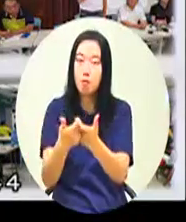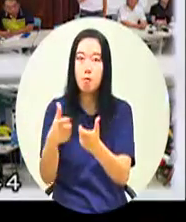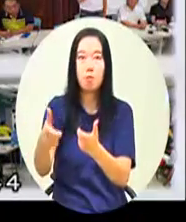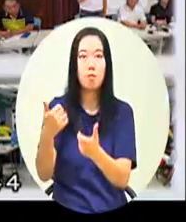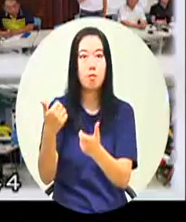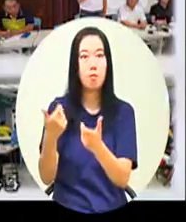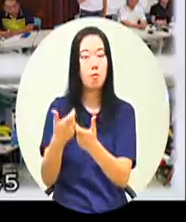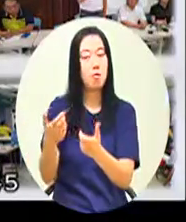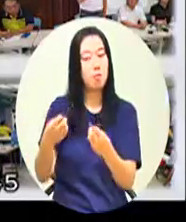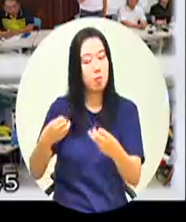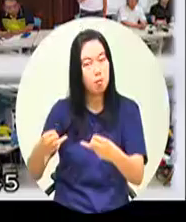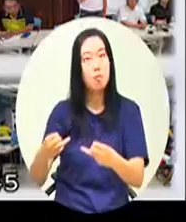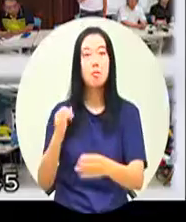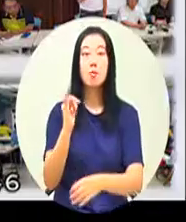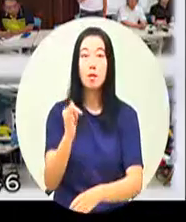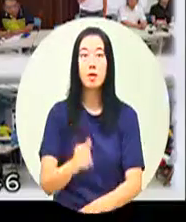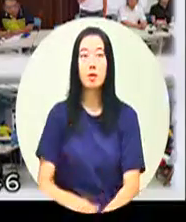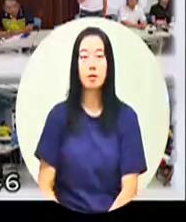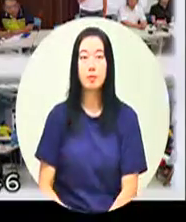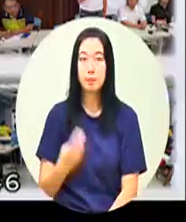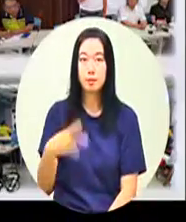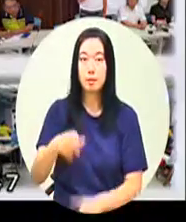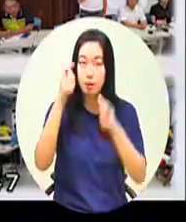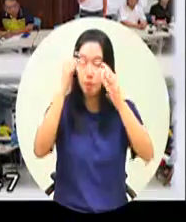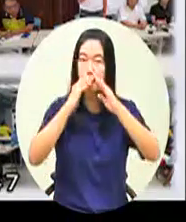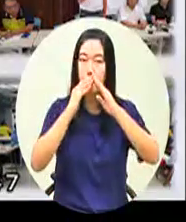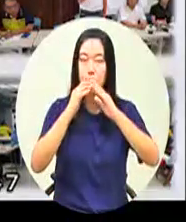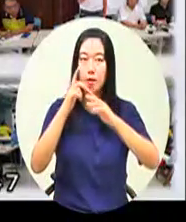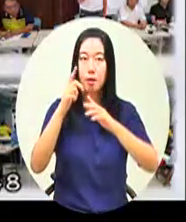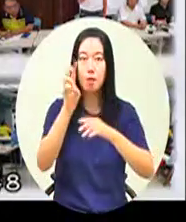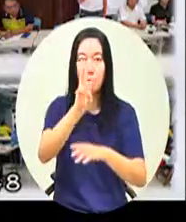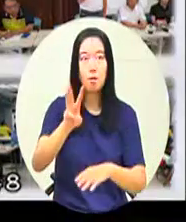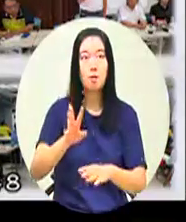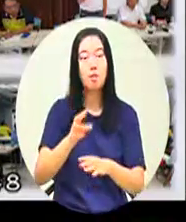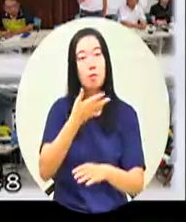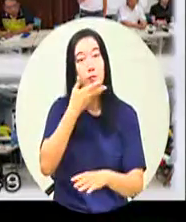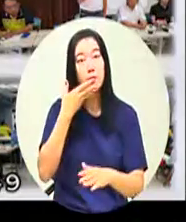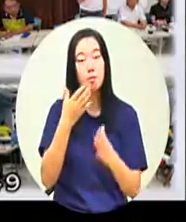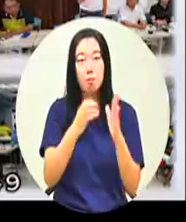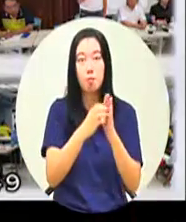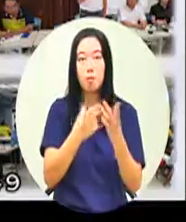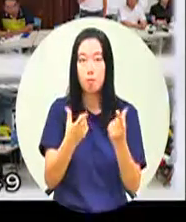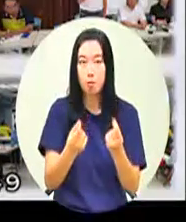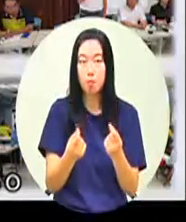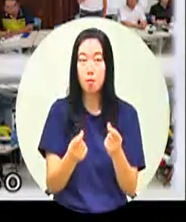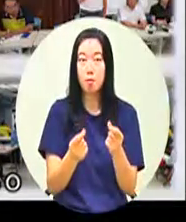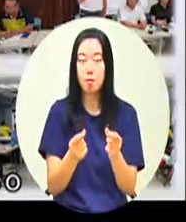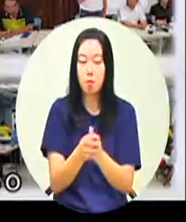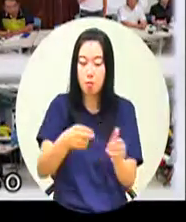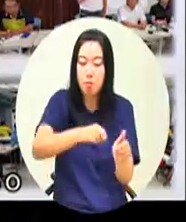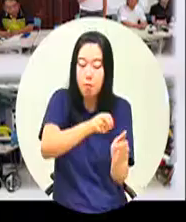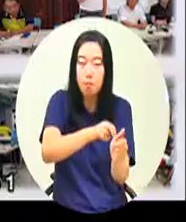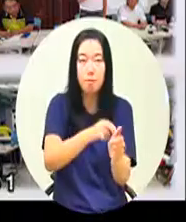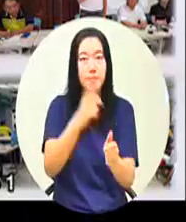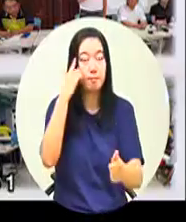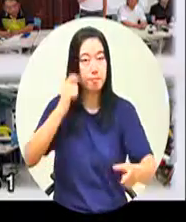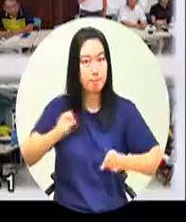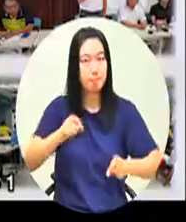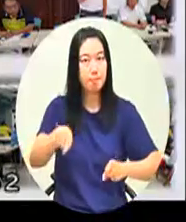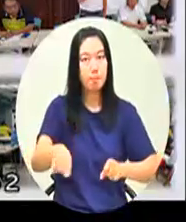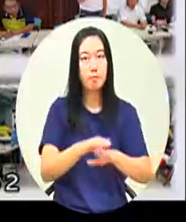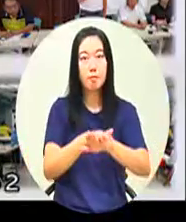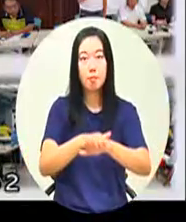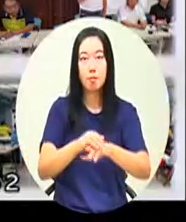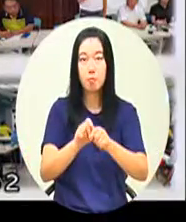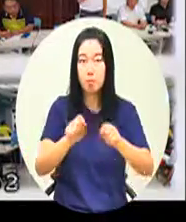的成果。另外，整个本局推动整个寒害过后的复养计划，也在今年的9月在永安办理相关的这